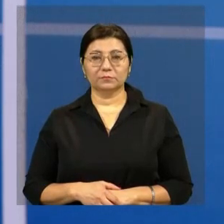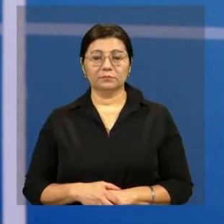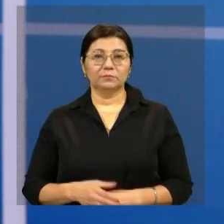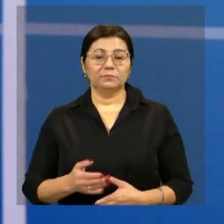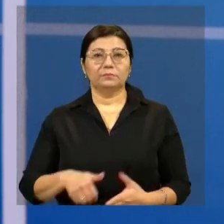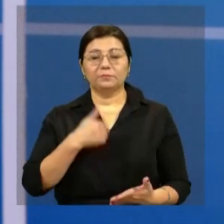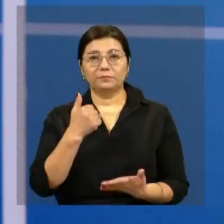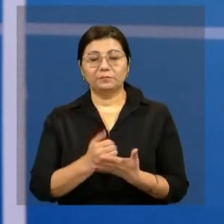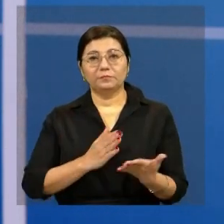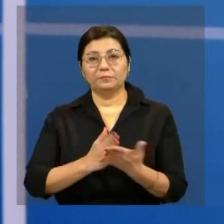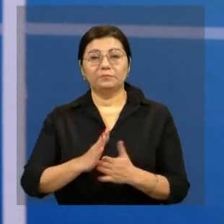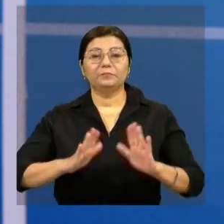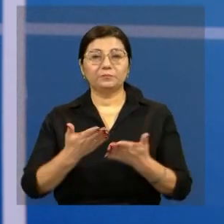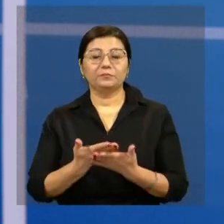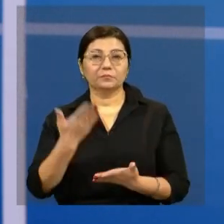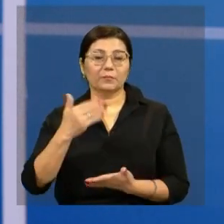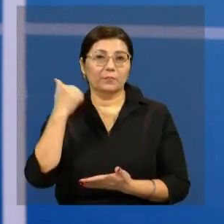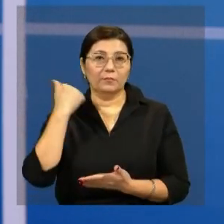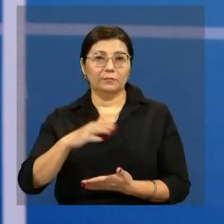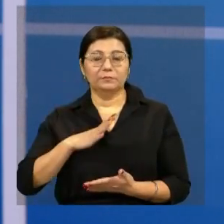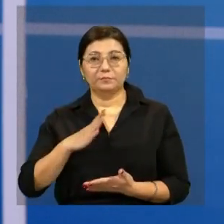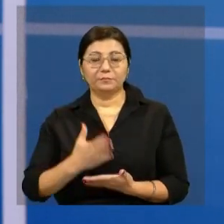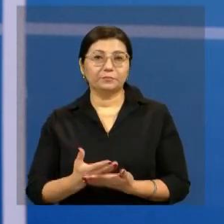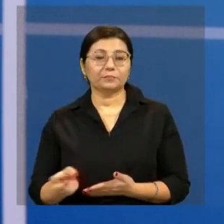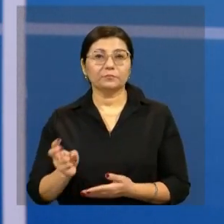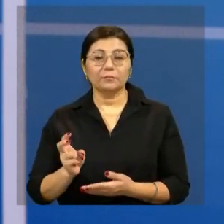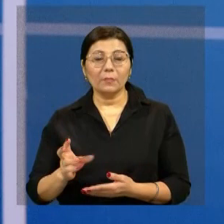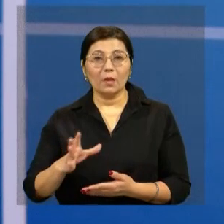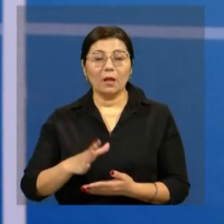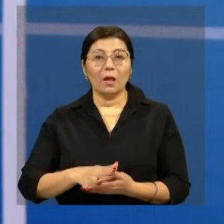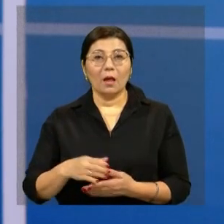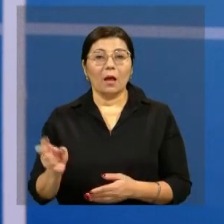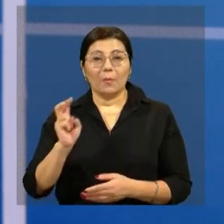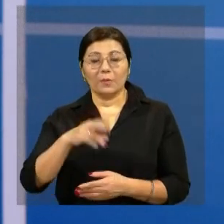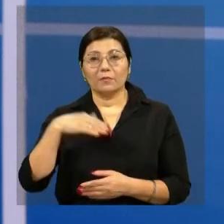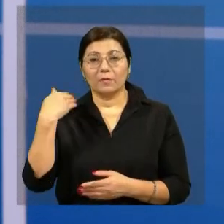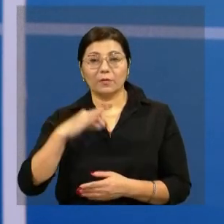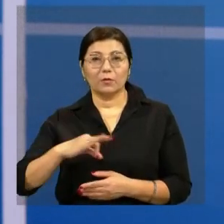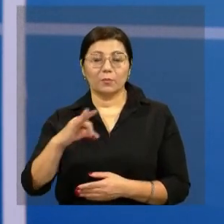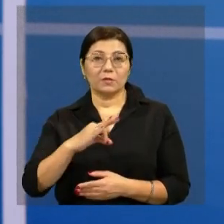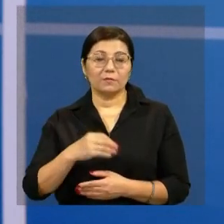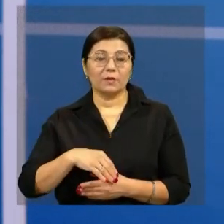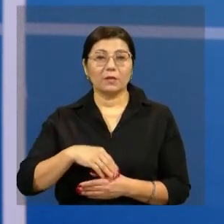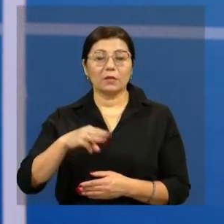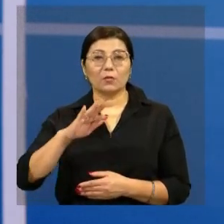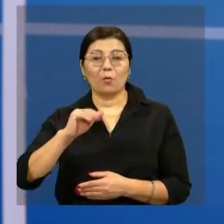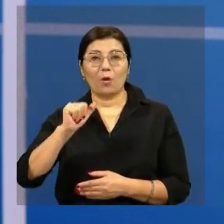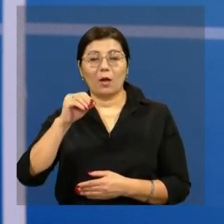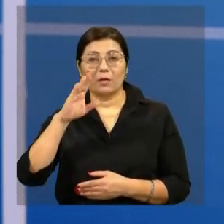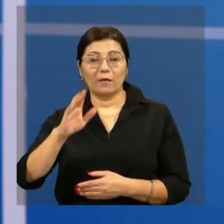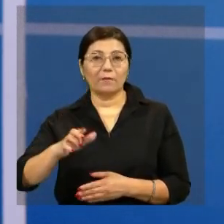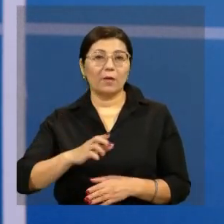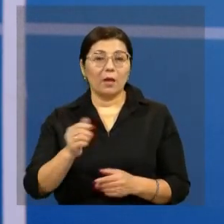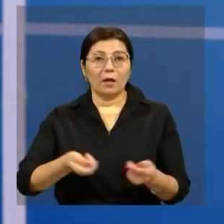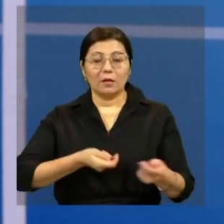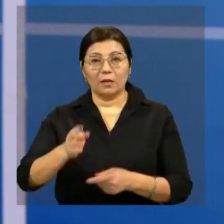Несомненно, главным политическим событием уходящей недели стала рабочая поездка президента Казахстана в Актюбинскую область, прошедшая 6 декабря. Глава